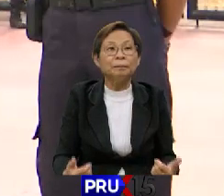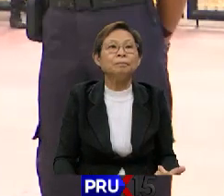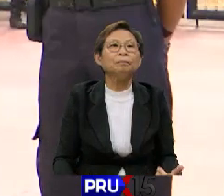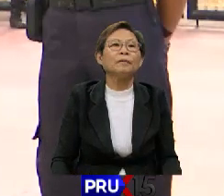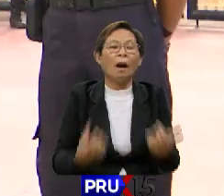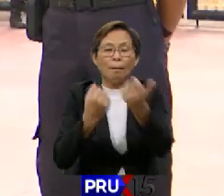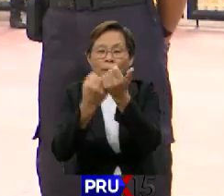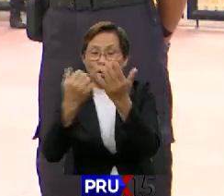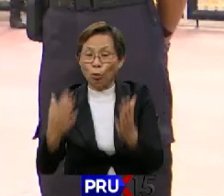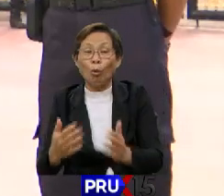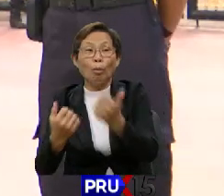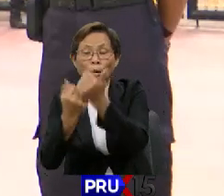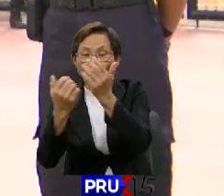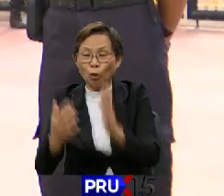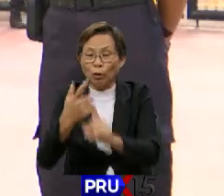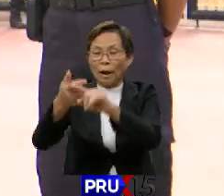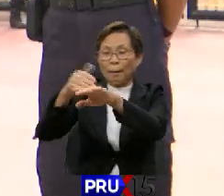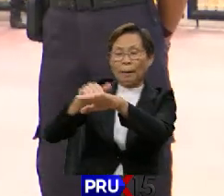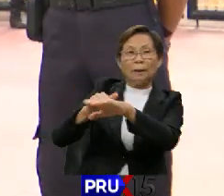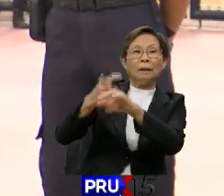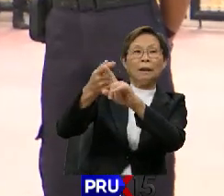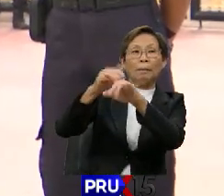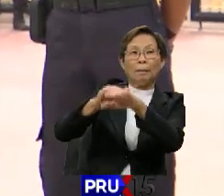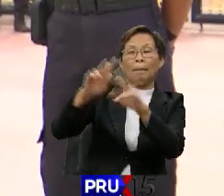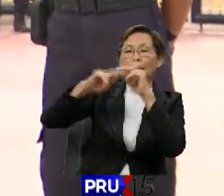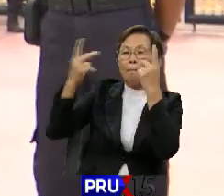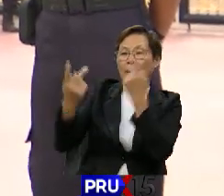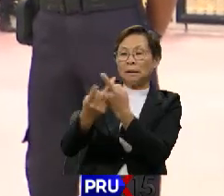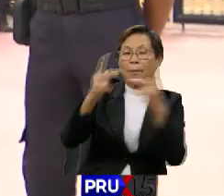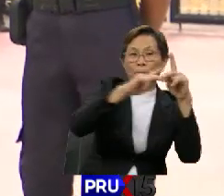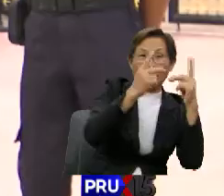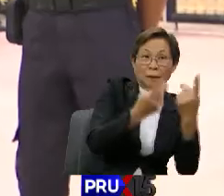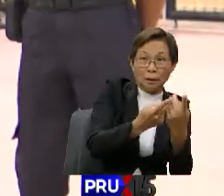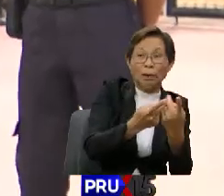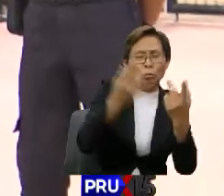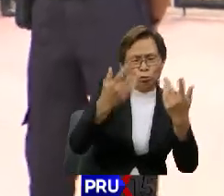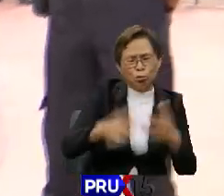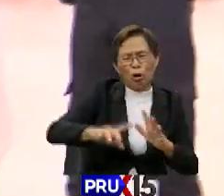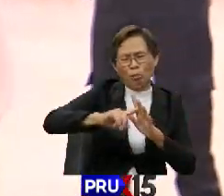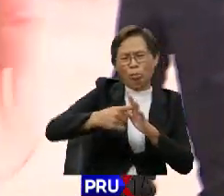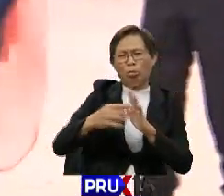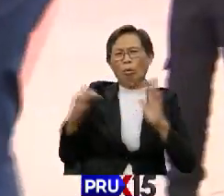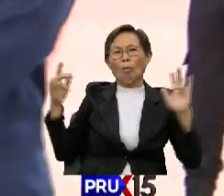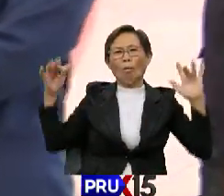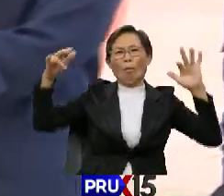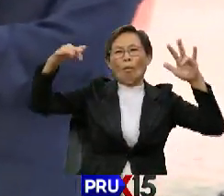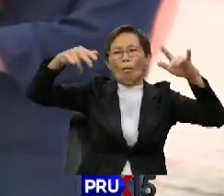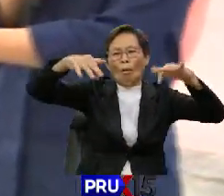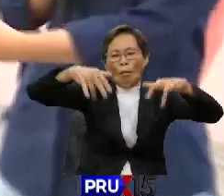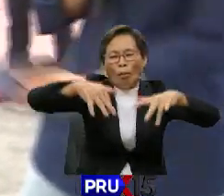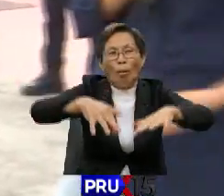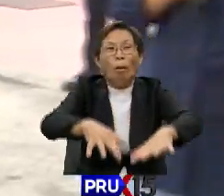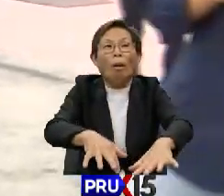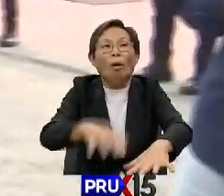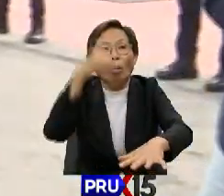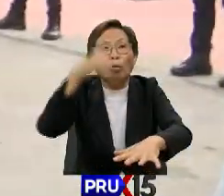saudara, penyokong-penyokong daripada parti-parti yang terlibat sudah mula kita berarak masuk ke